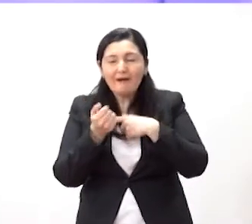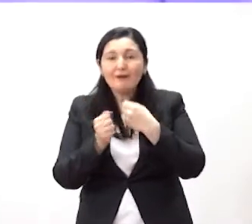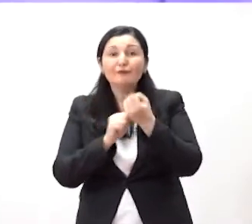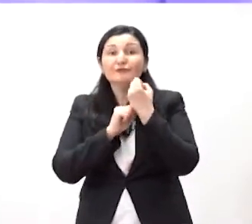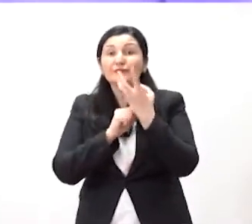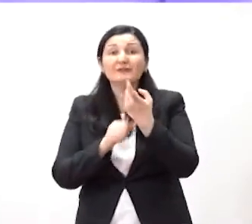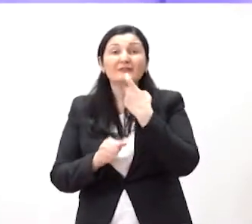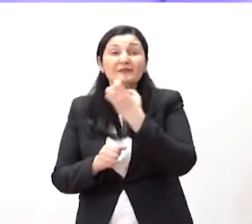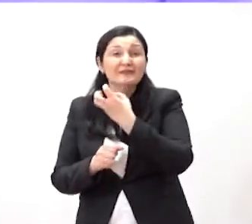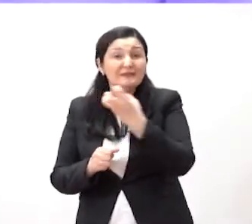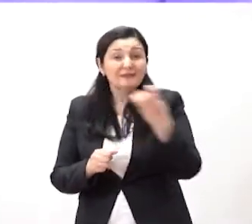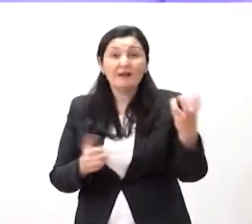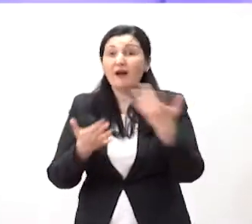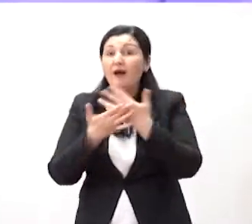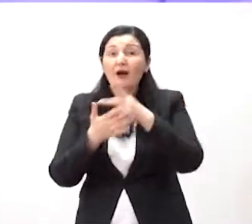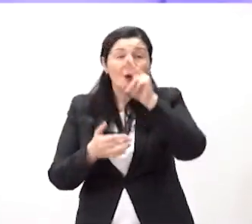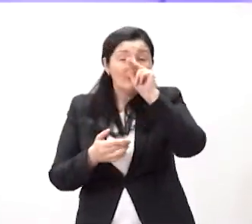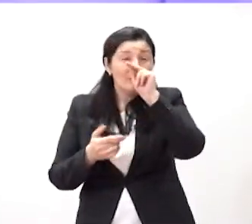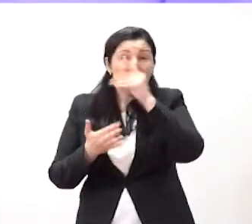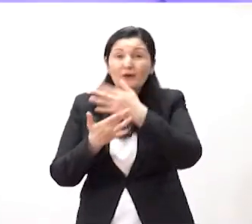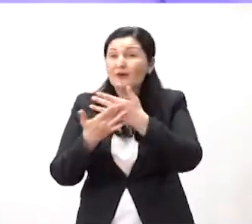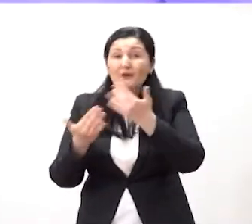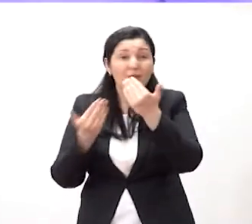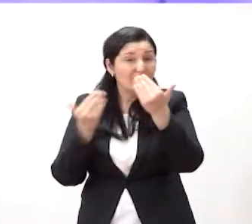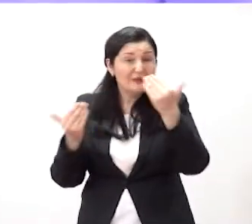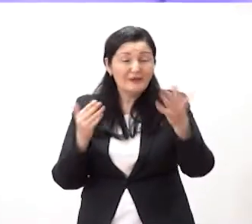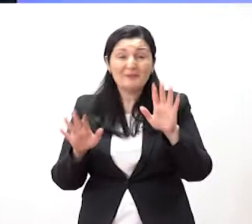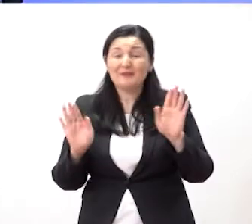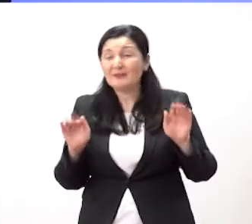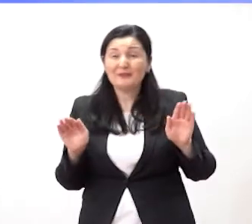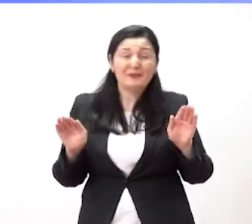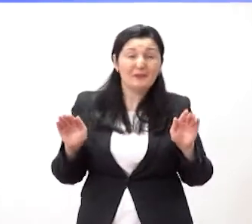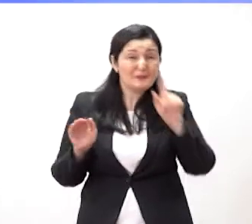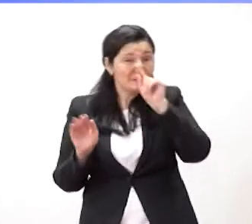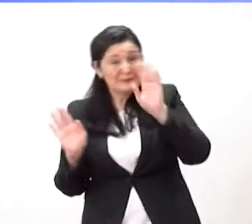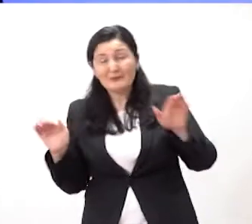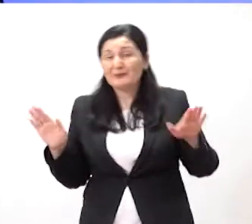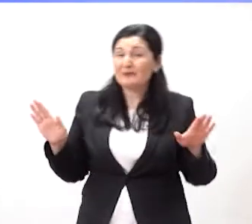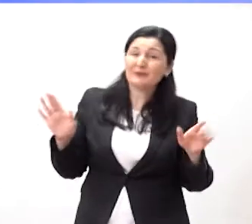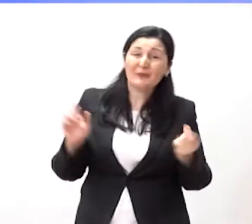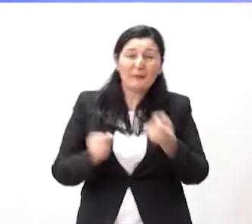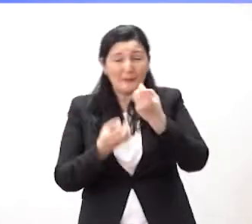و هم خورونه همه آنها را چوجه می برارد. بله.